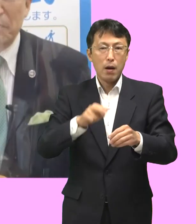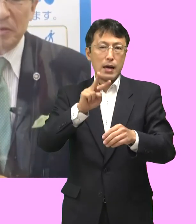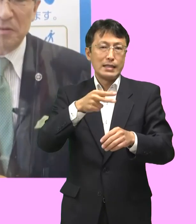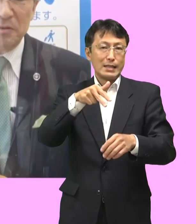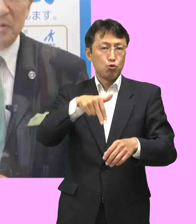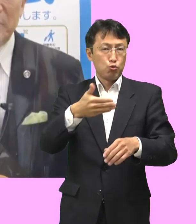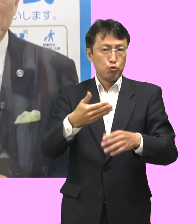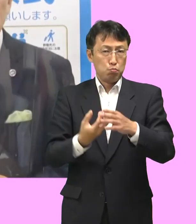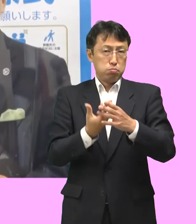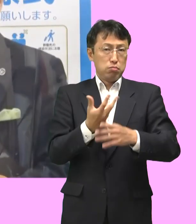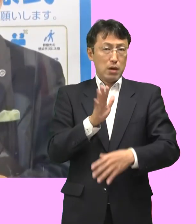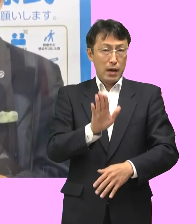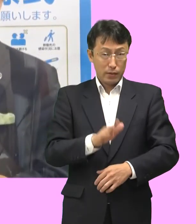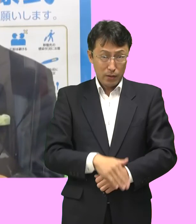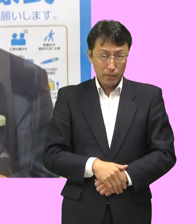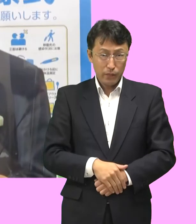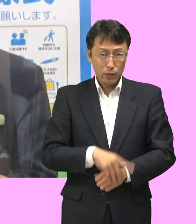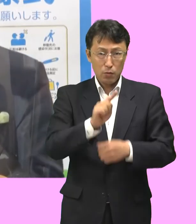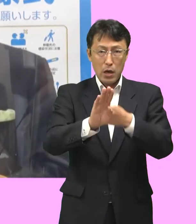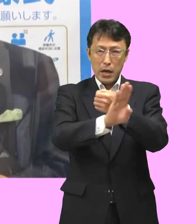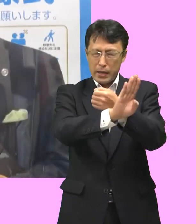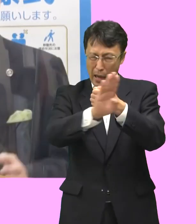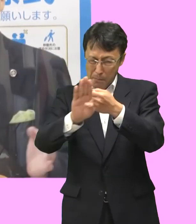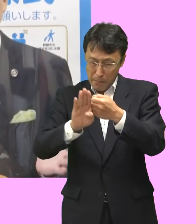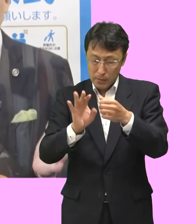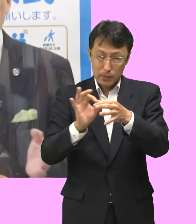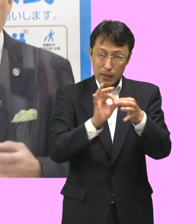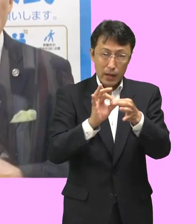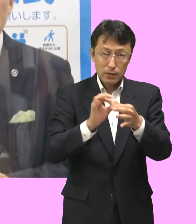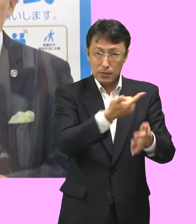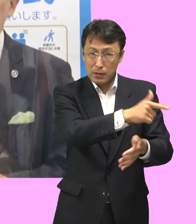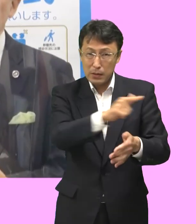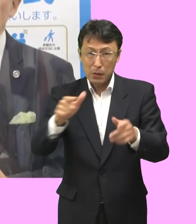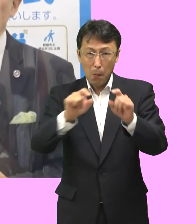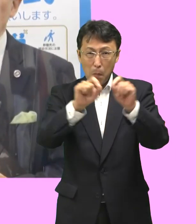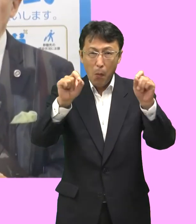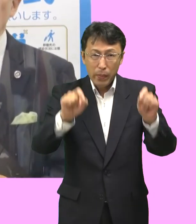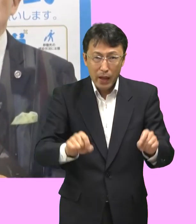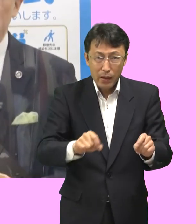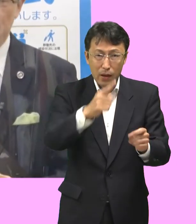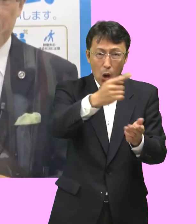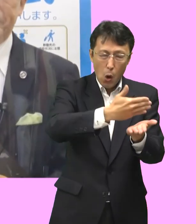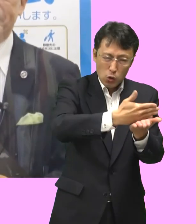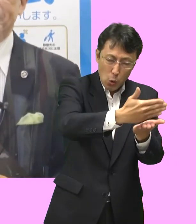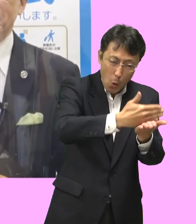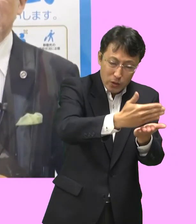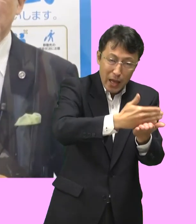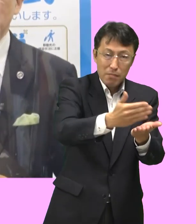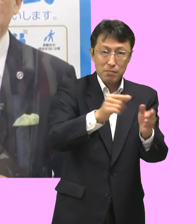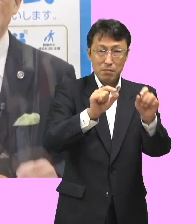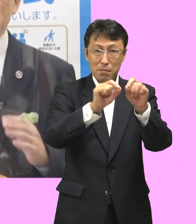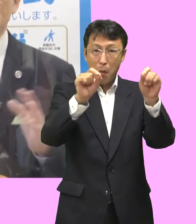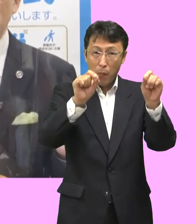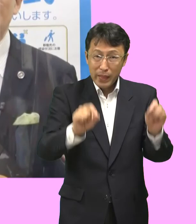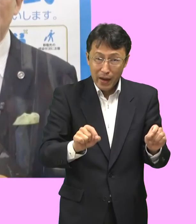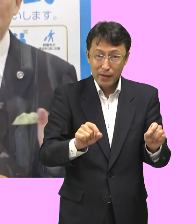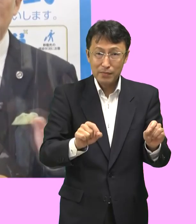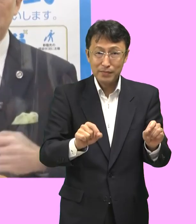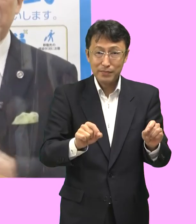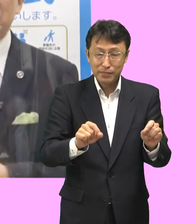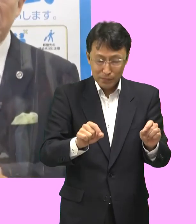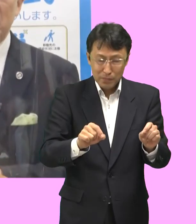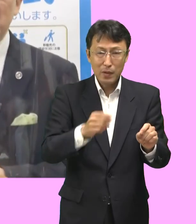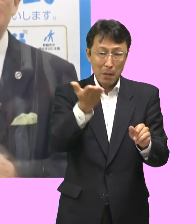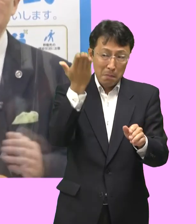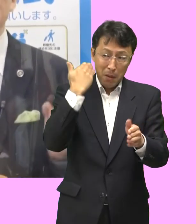この原発のさまざまな問題に関してはですね、特に除染廃棄物、除染をした土壌